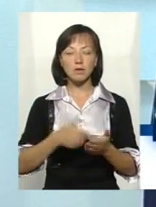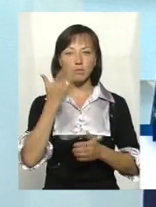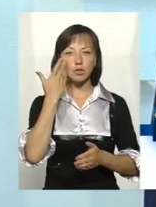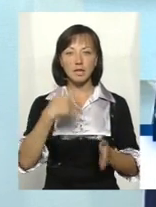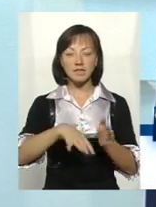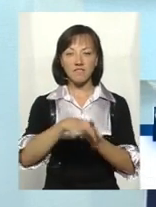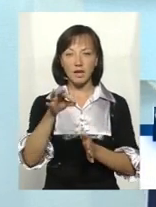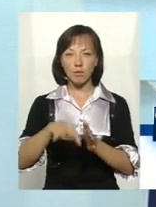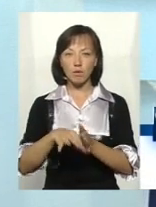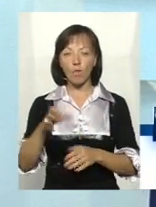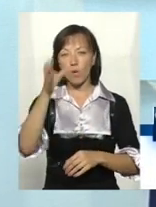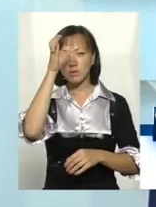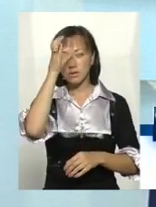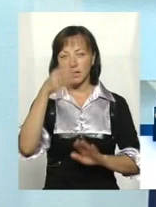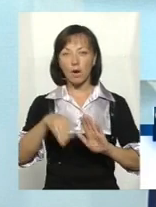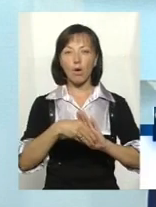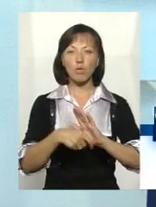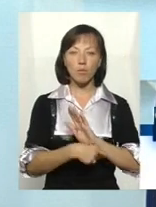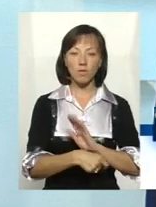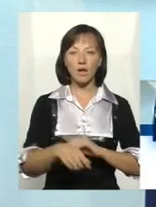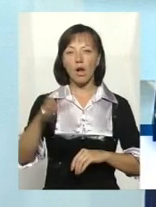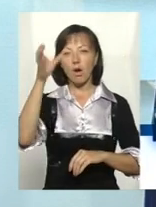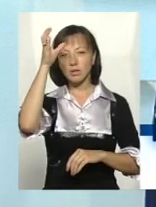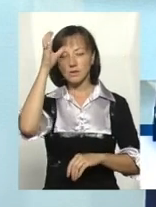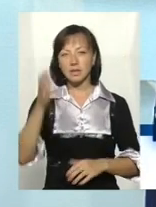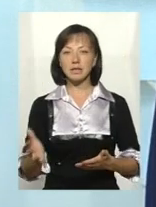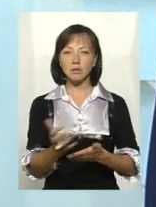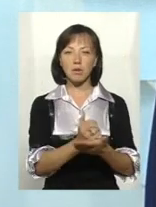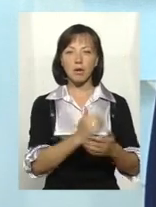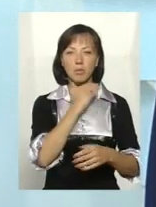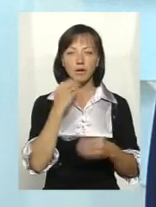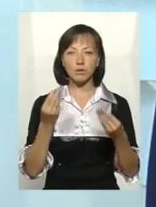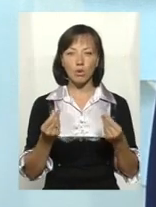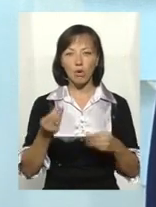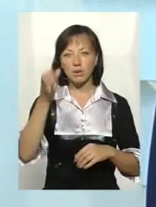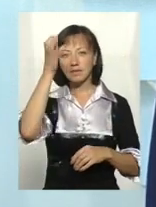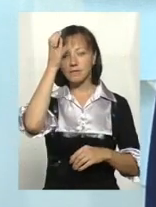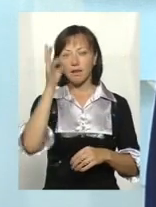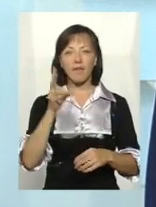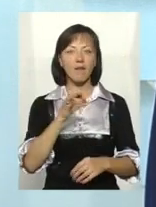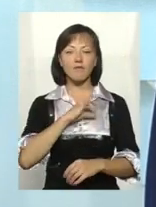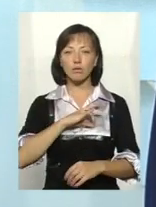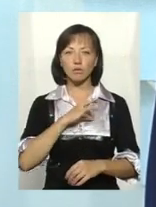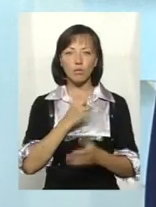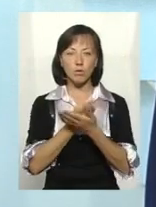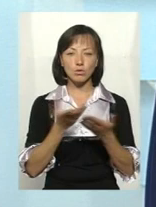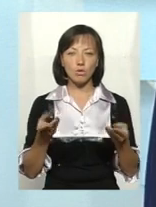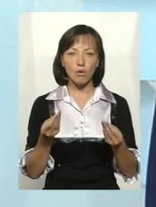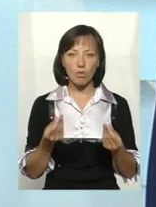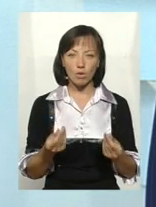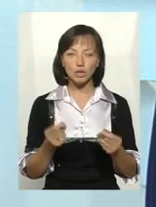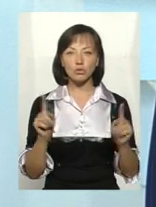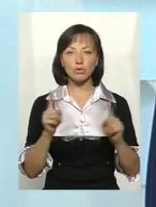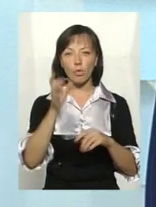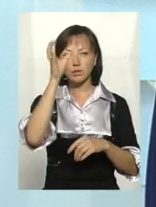виборів? Що освіта корумпована, що освіта збирає забагато грошей, що освіта не використовує прозоро кошти,